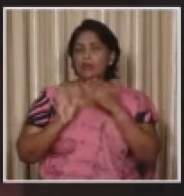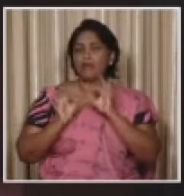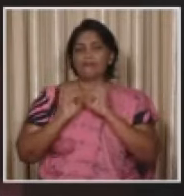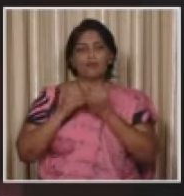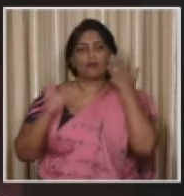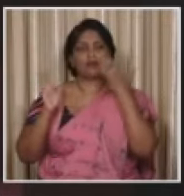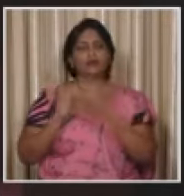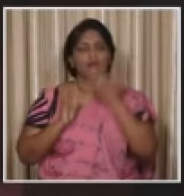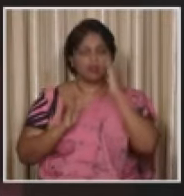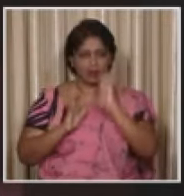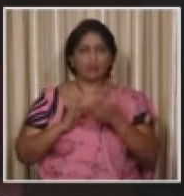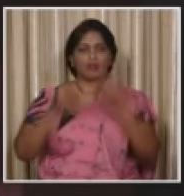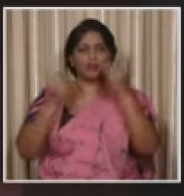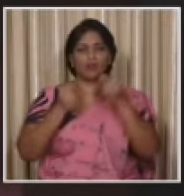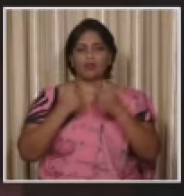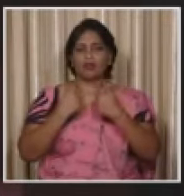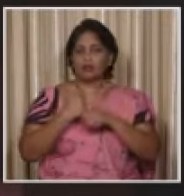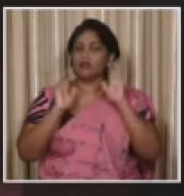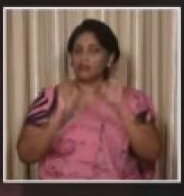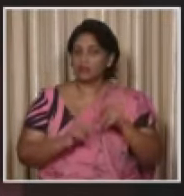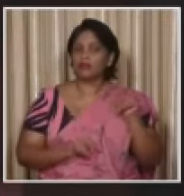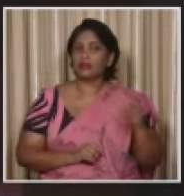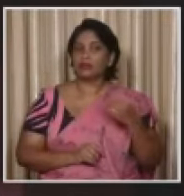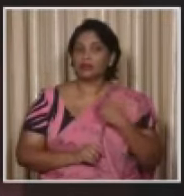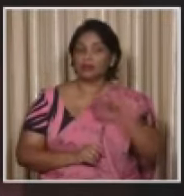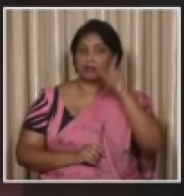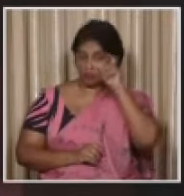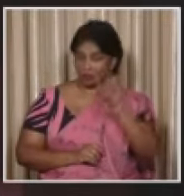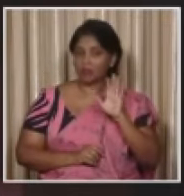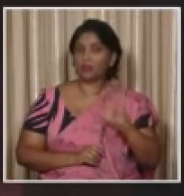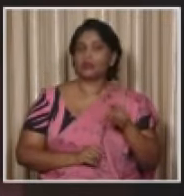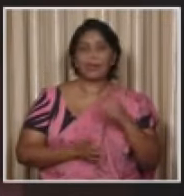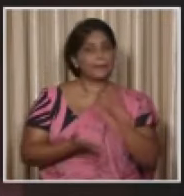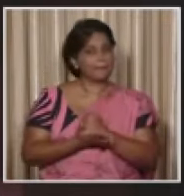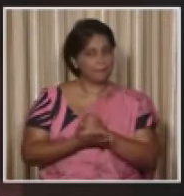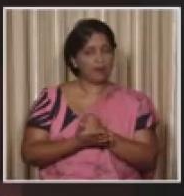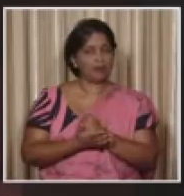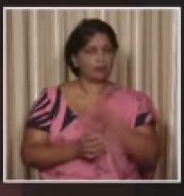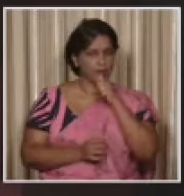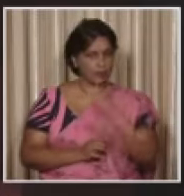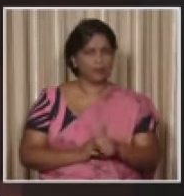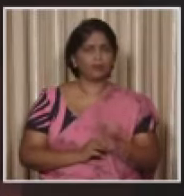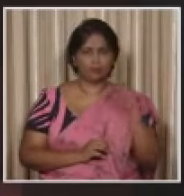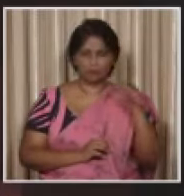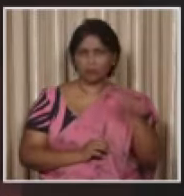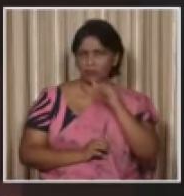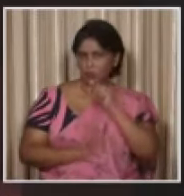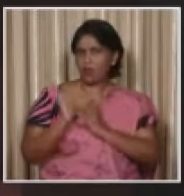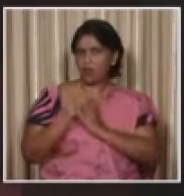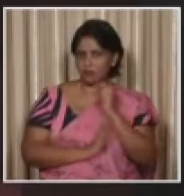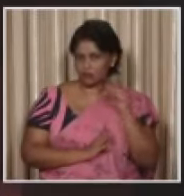පෞල්කරණය ස්වාධීනත්වය නිර්මාණය කරේ. හැබැයි අපි බලන්න ඕන මහ බැංකුවට සදාචාරාත්මක අයිතියක්